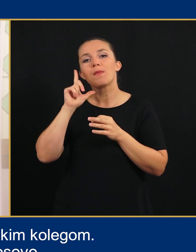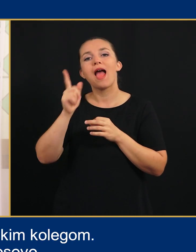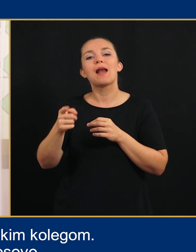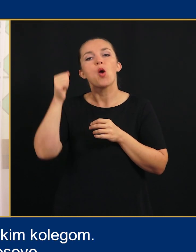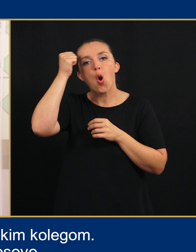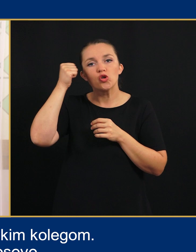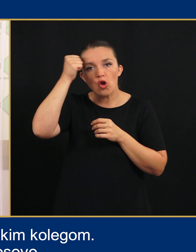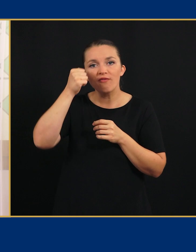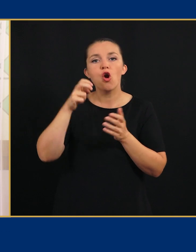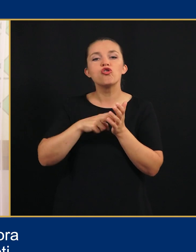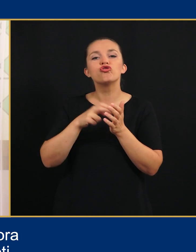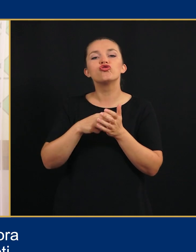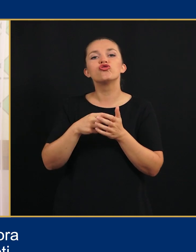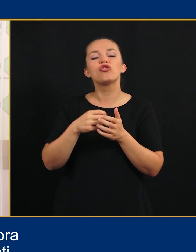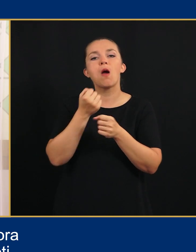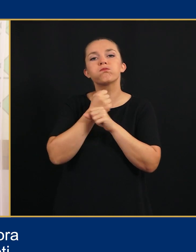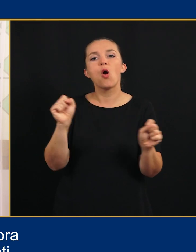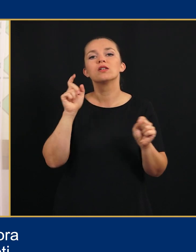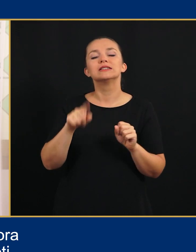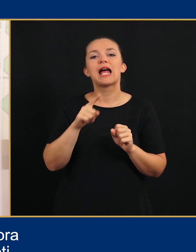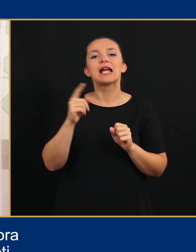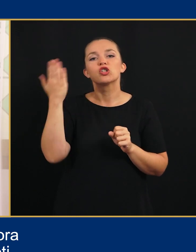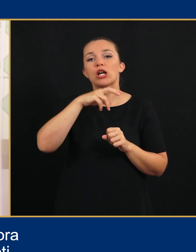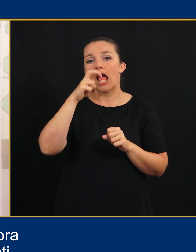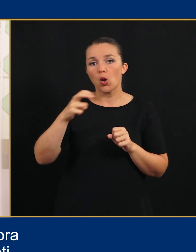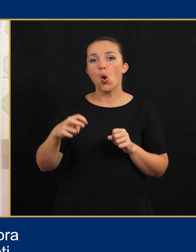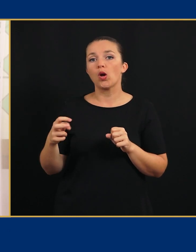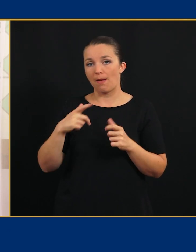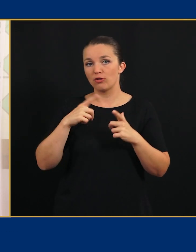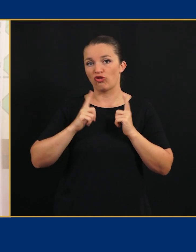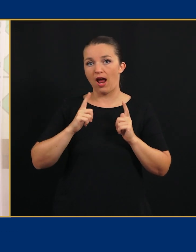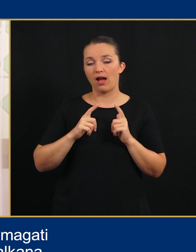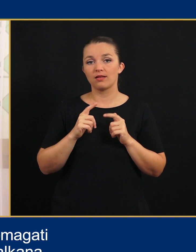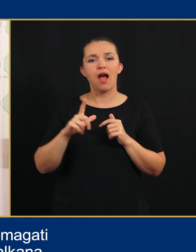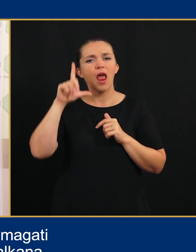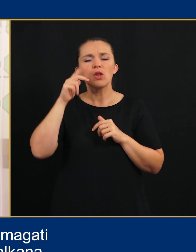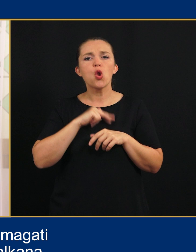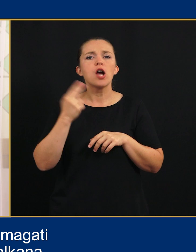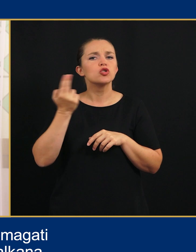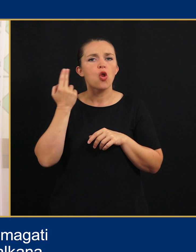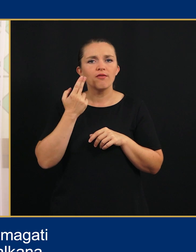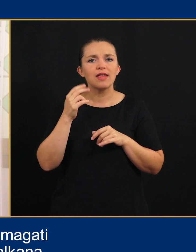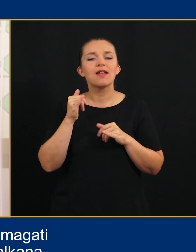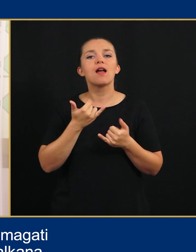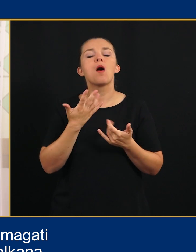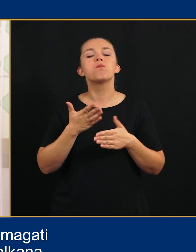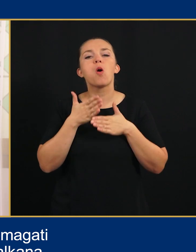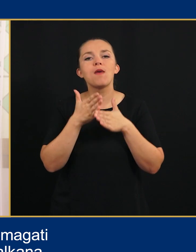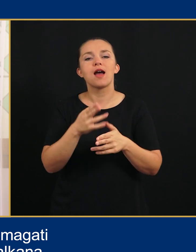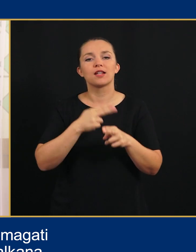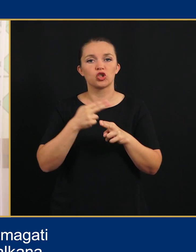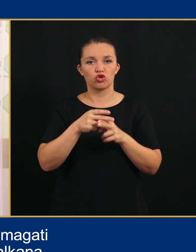odhajam na Kosovo, še Bosna in Črna Gora me čakata na tej poti. Prioriteta Slovenije je